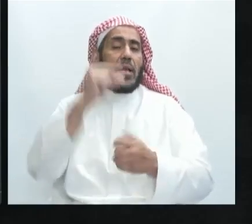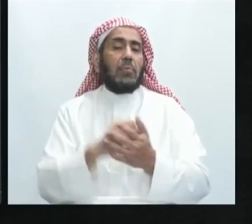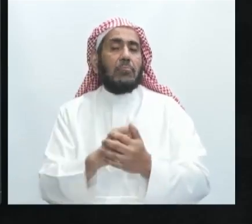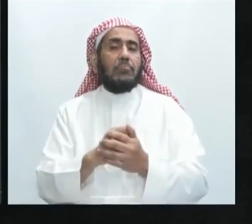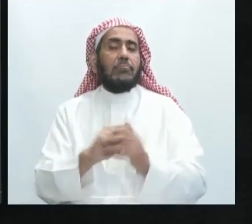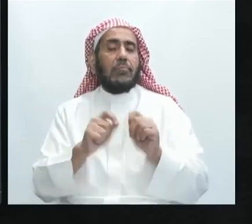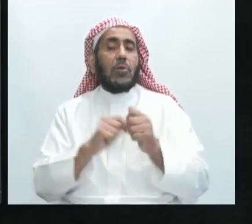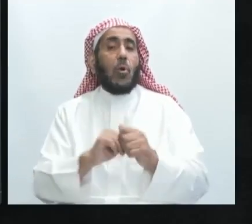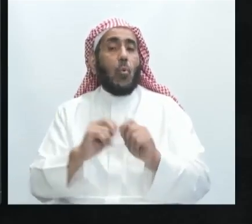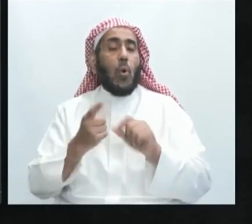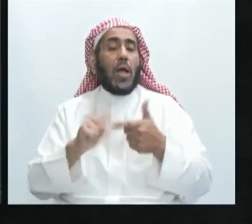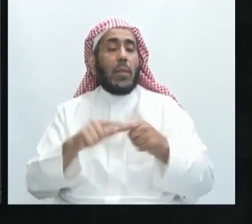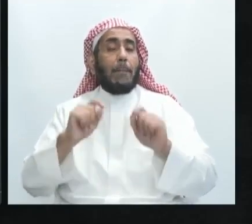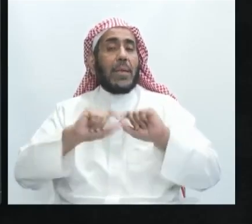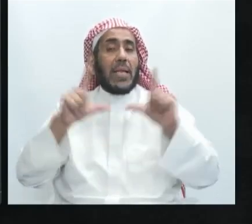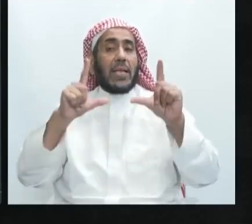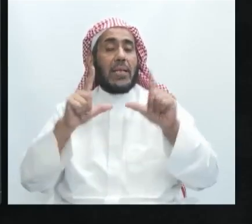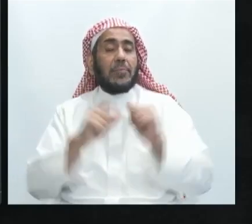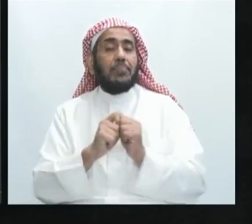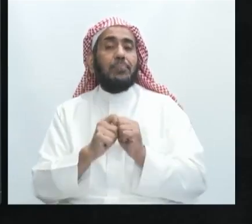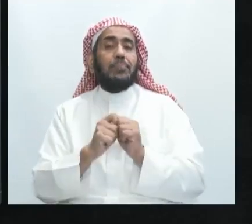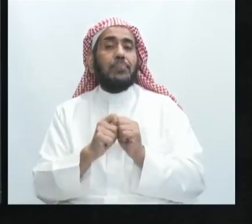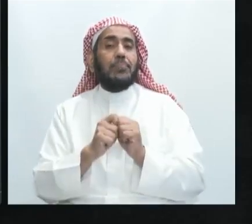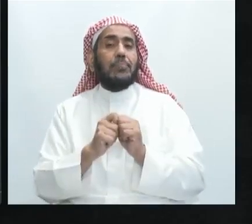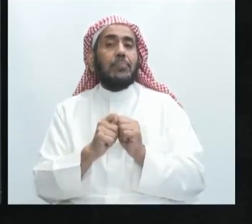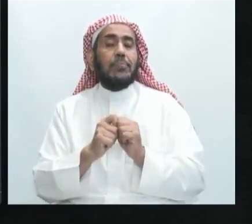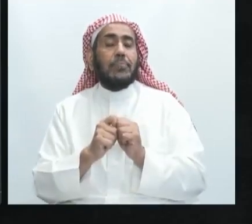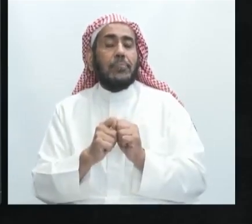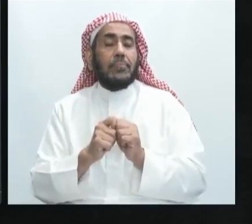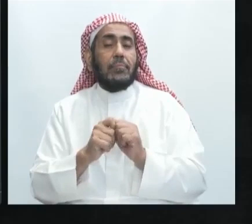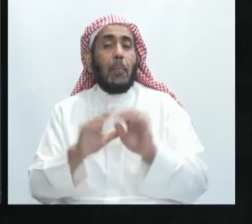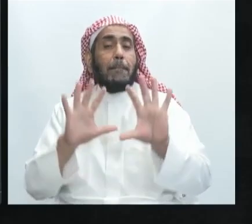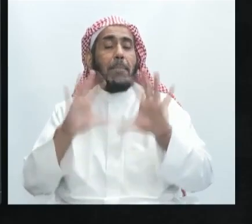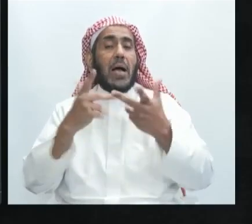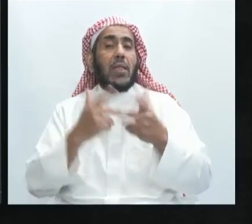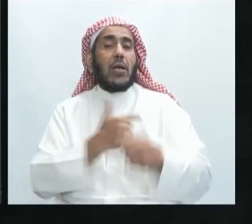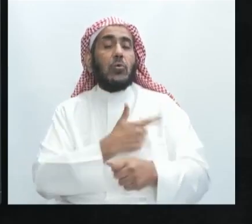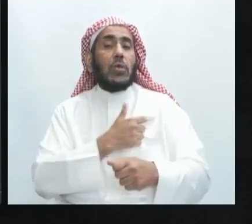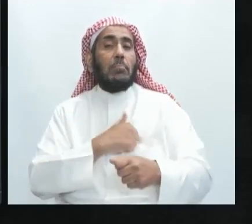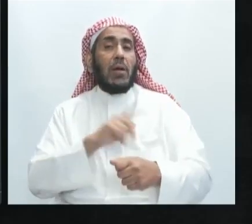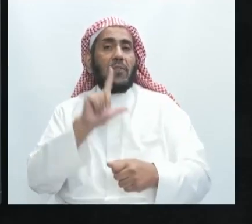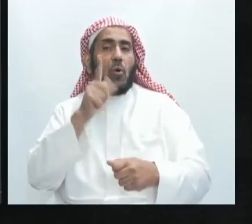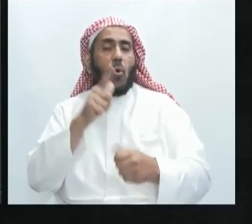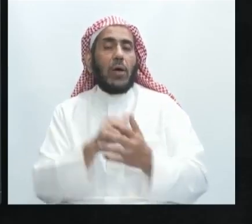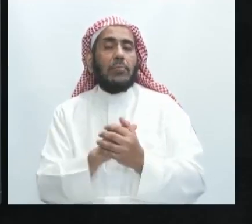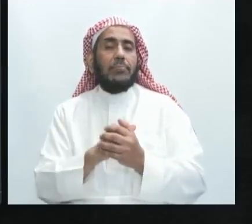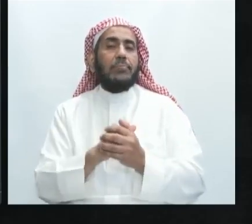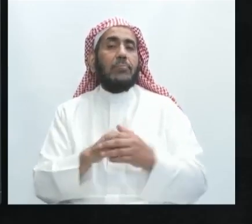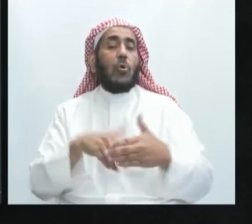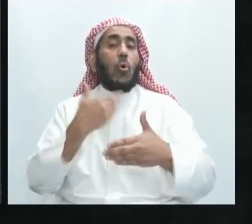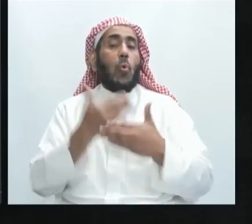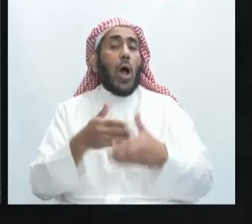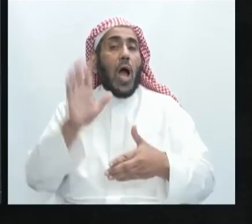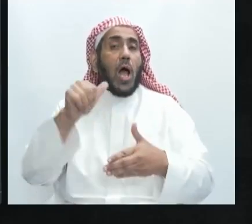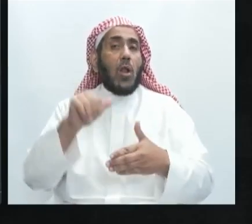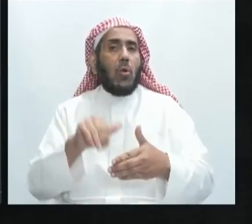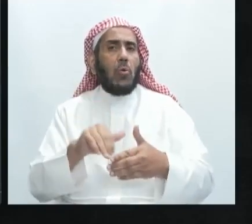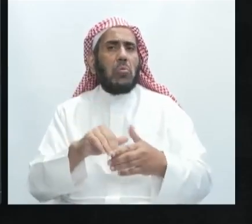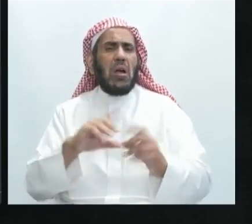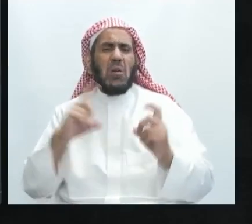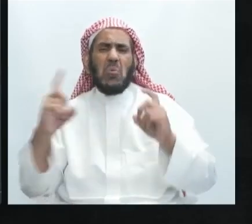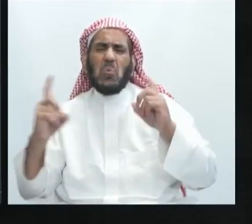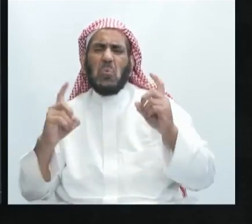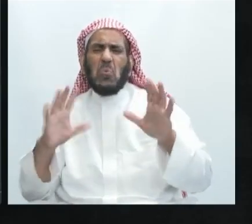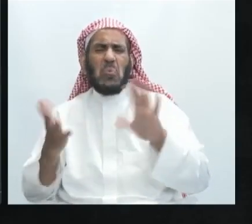وايضا بينا لما جرى تعريبها ماذا ماذا يسمى في اللغه ومن ثم هل هناك مشاح